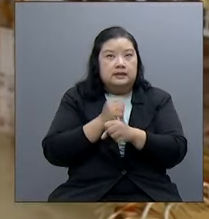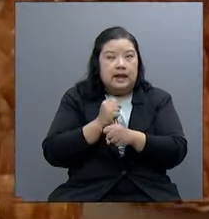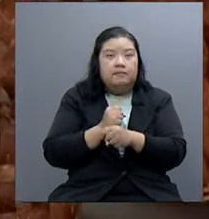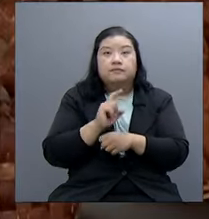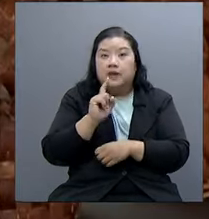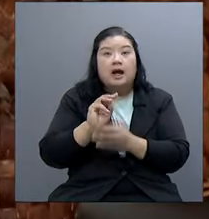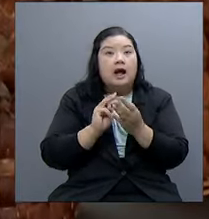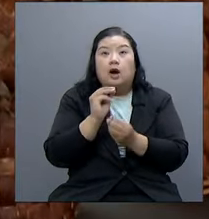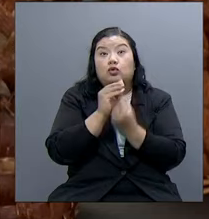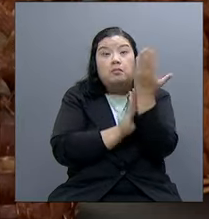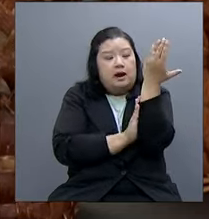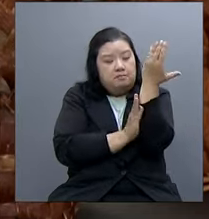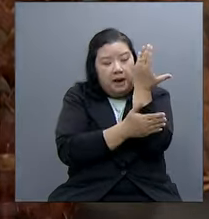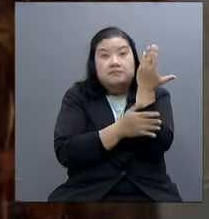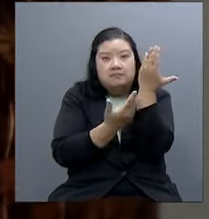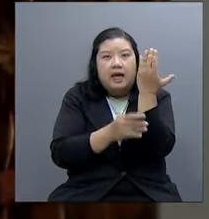ไม้ค่ะ